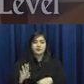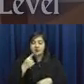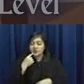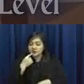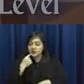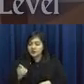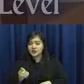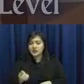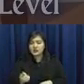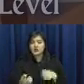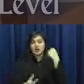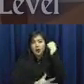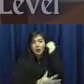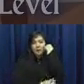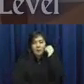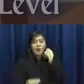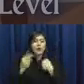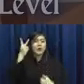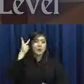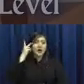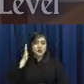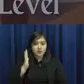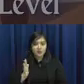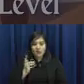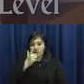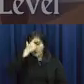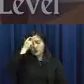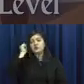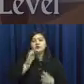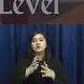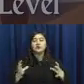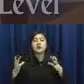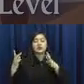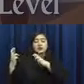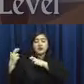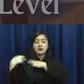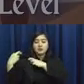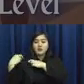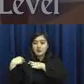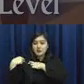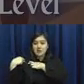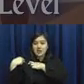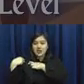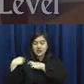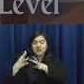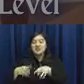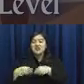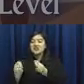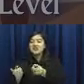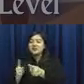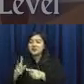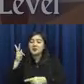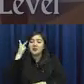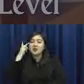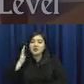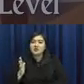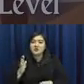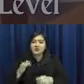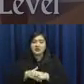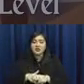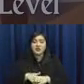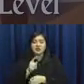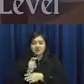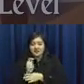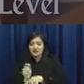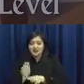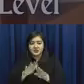niya, sisisihin ko sino-sino, minsan masisisi pa ang standard ng Biblia. Totoo yun. Totoo naman. Exactly the picture.